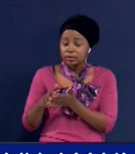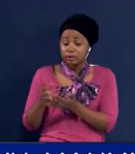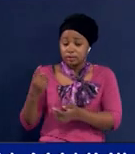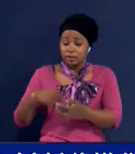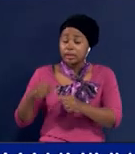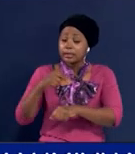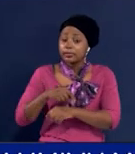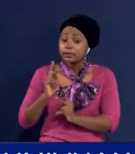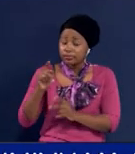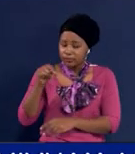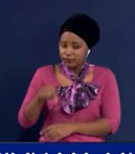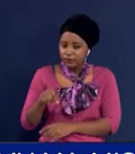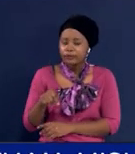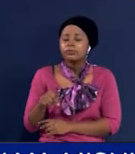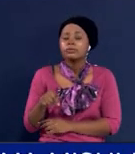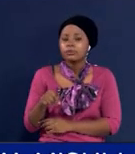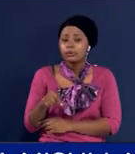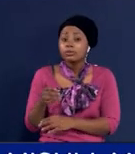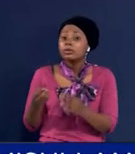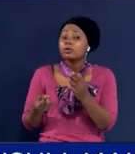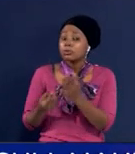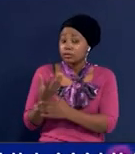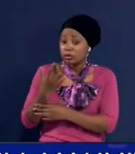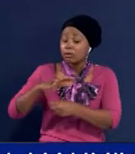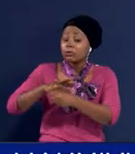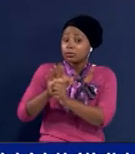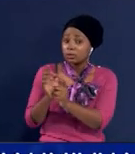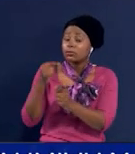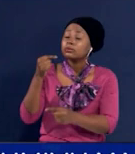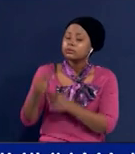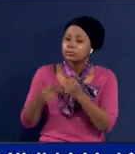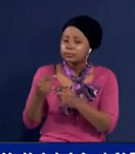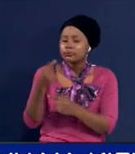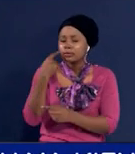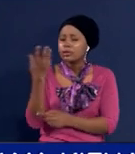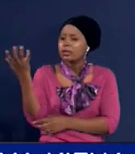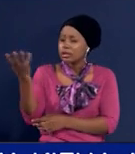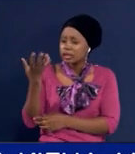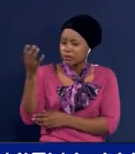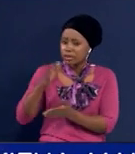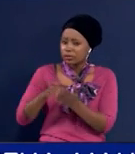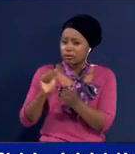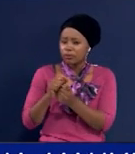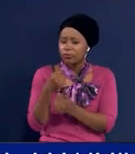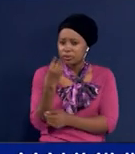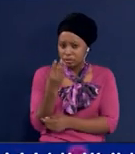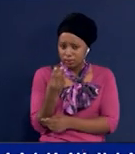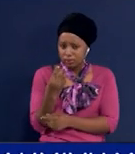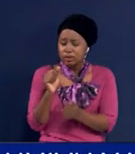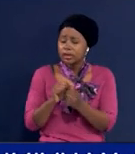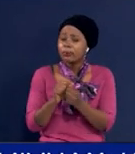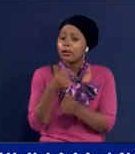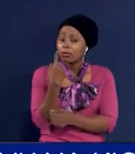kama hiki ambacho mlipuko wa corona unaendelea, naona jamii ielezwe mambo matatu. Jambo la